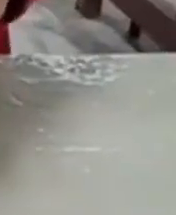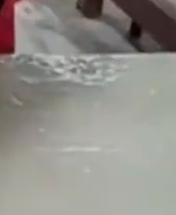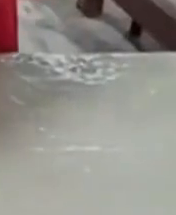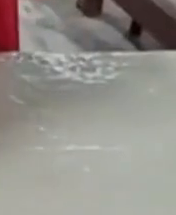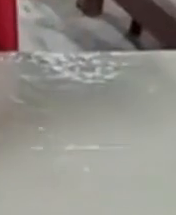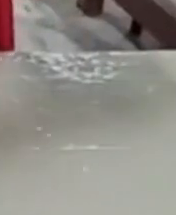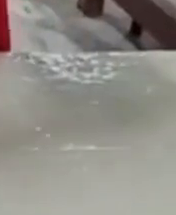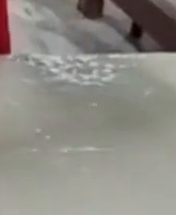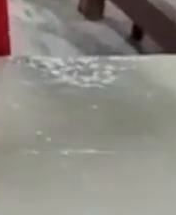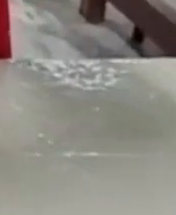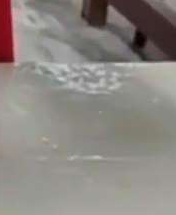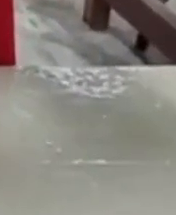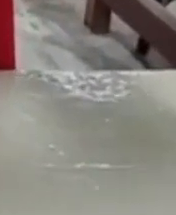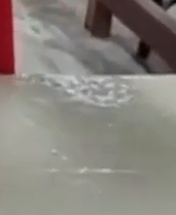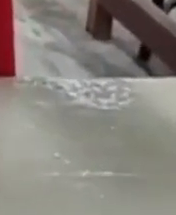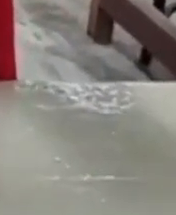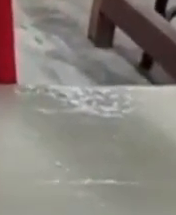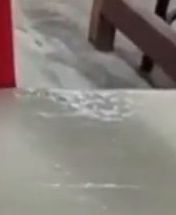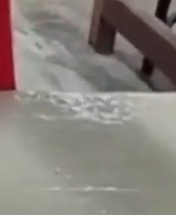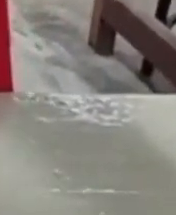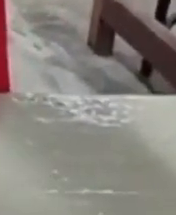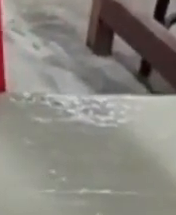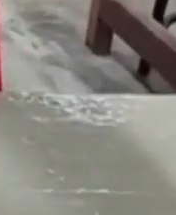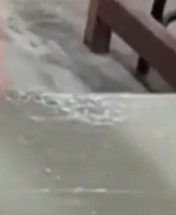Okey. Okey, dan bersama dengan air suling.